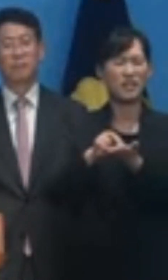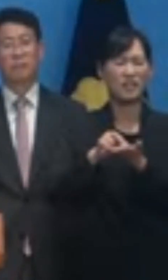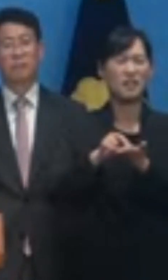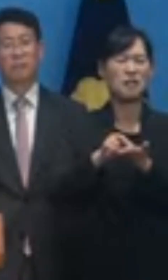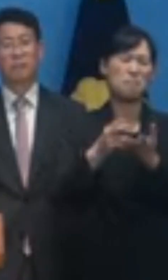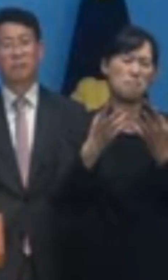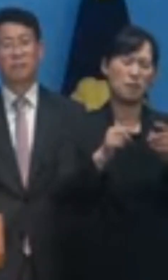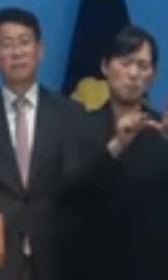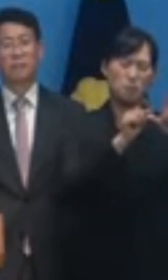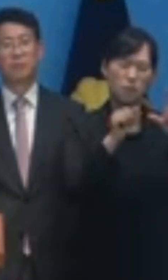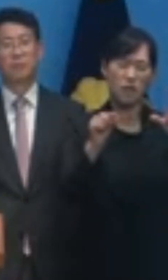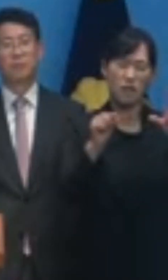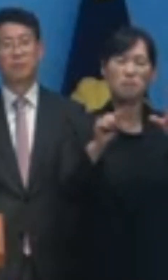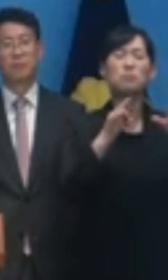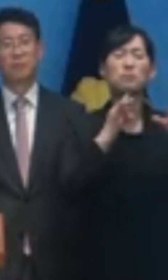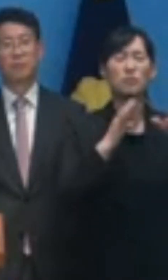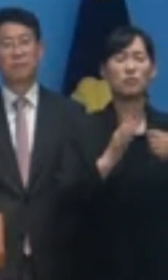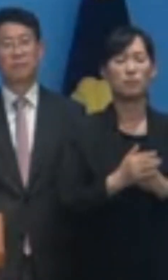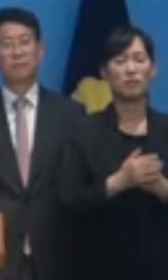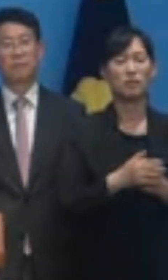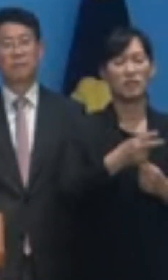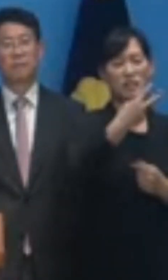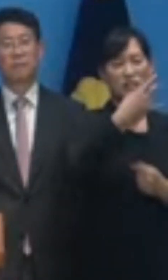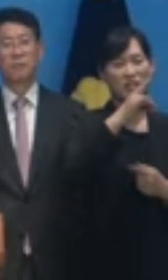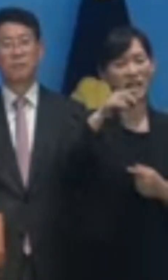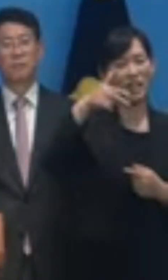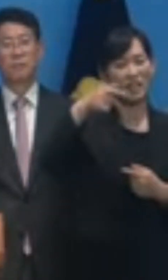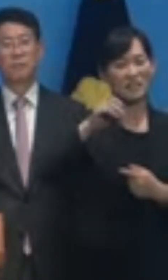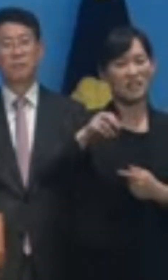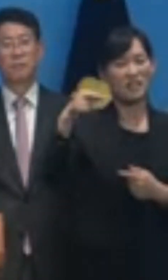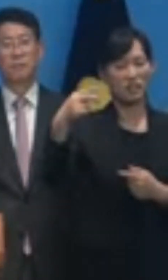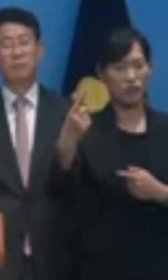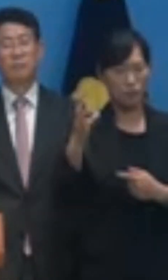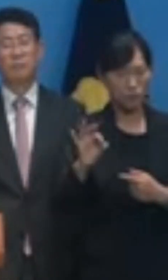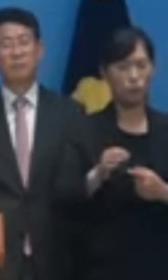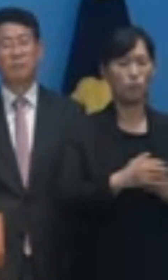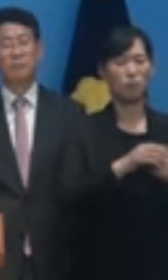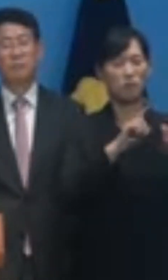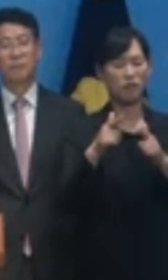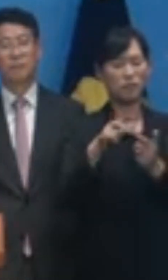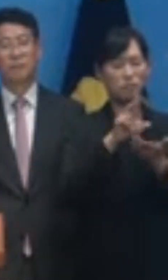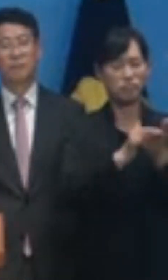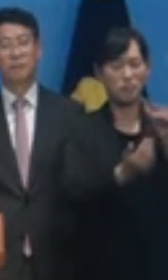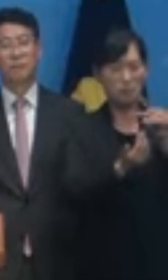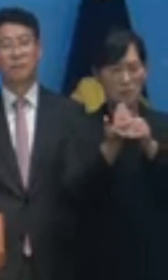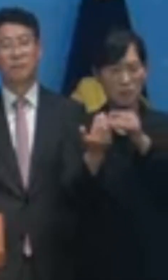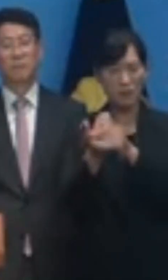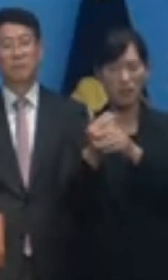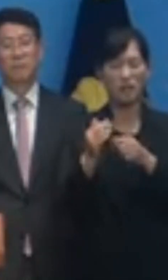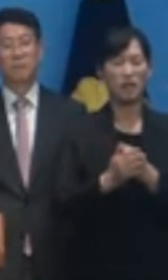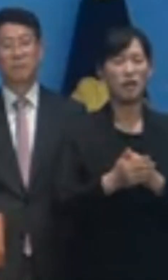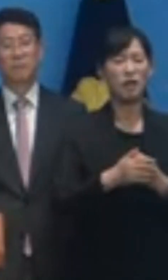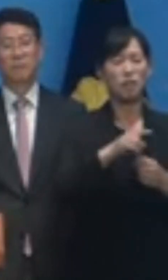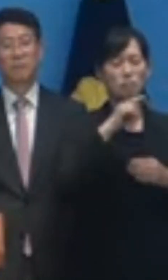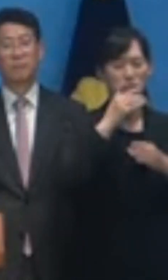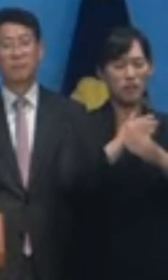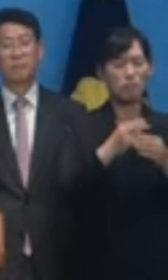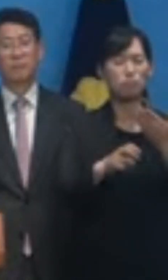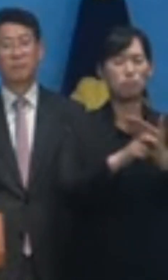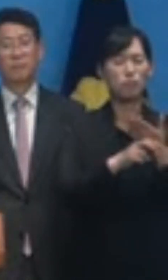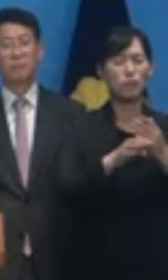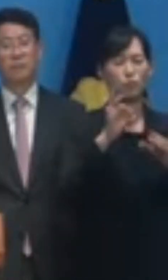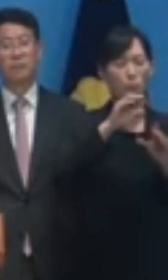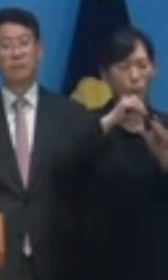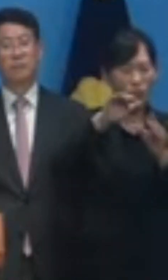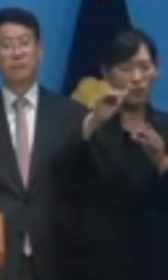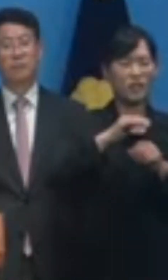일각에 불과할 뿐이고 대장동, 백현동 게이트, 대북 불법 송금, 성남FC 뇌물